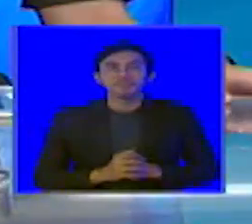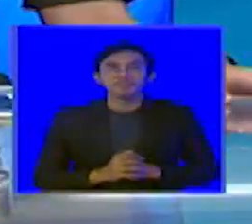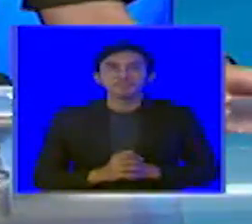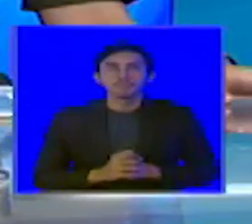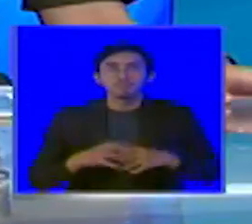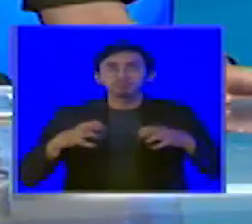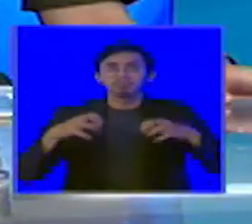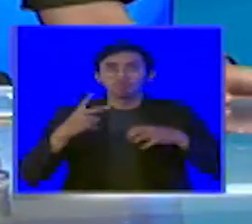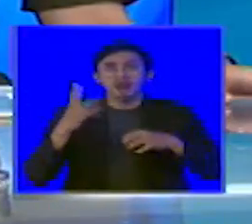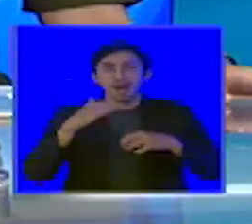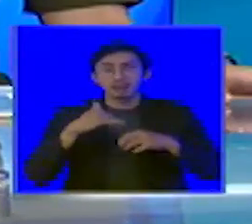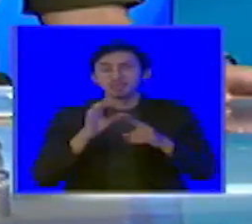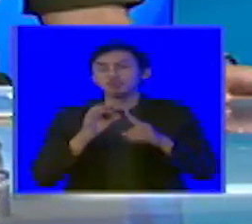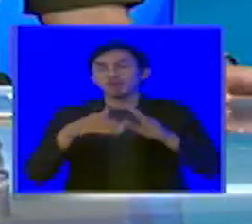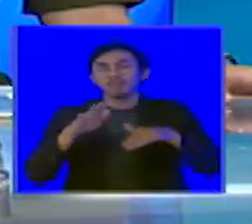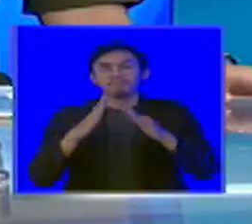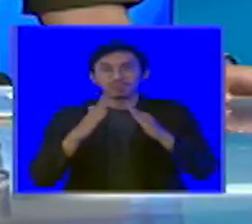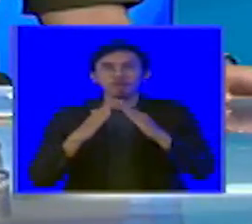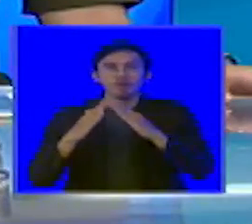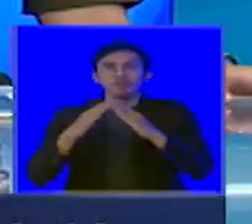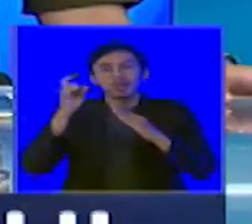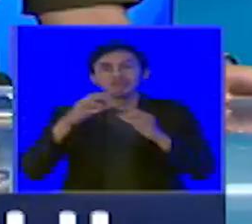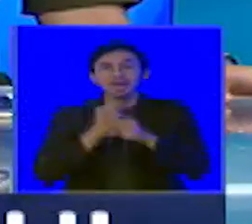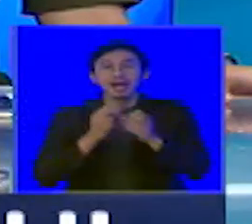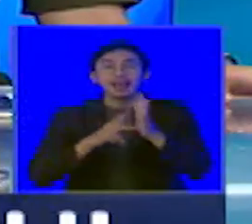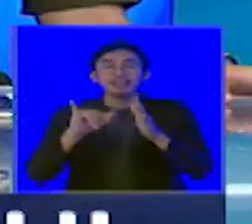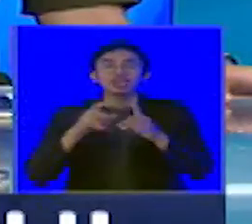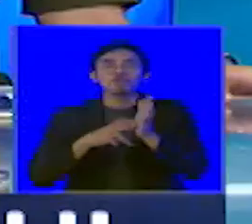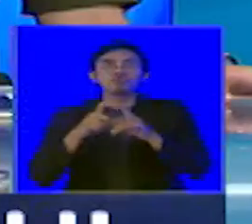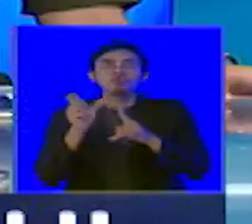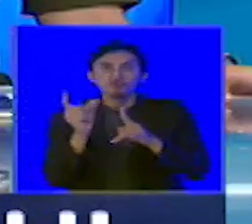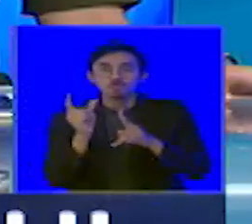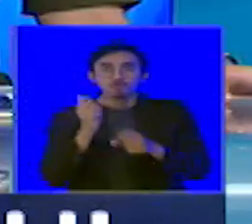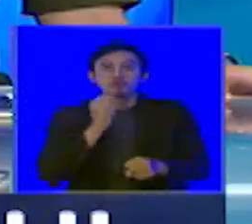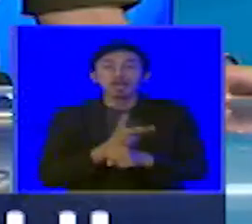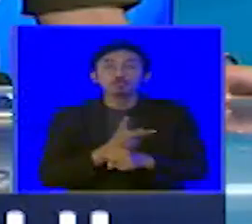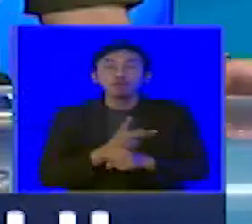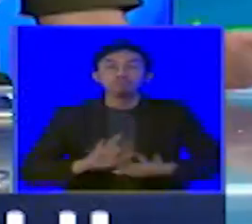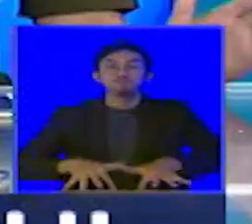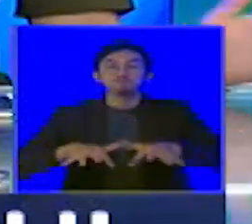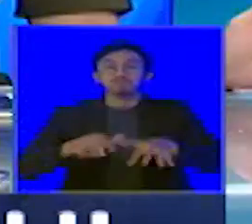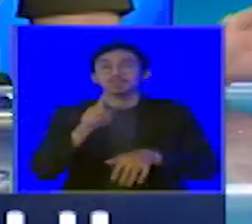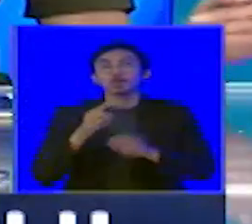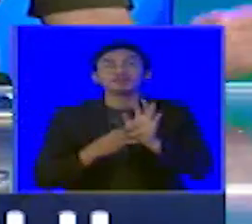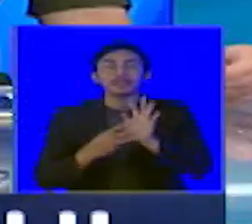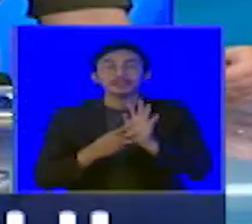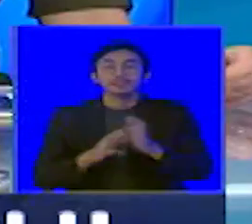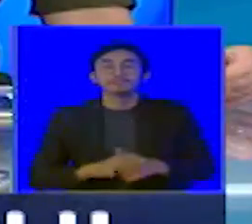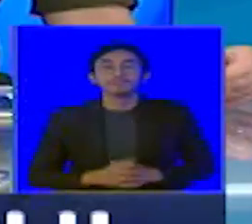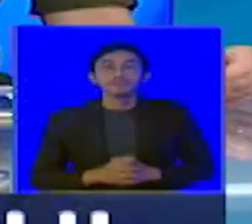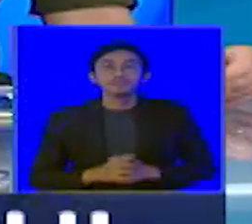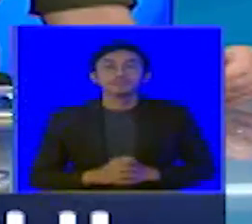Pemirsa, diguyur hujan selama dua hari, belasan rumah di Desa Nglindur, Kecamatan Giri Subo, Kabupaten Gunung Kidul, terendam banjir hingga